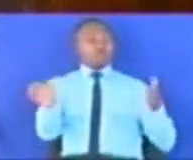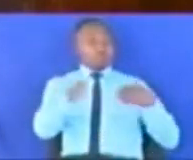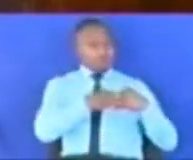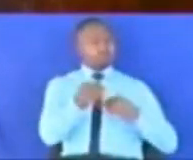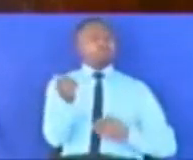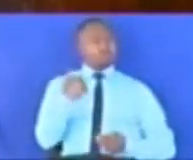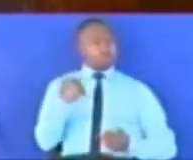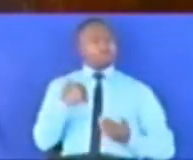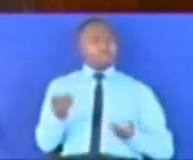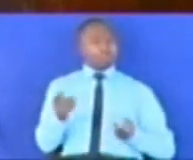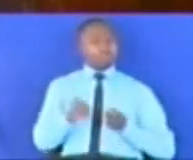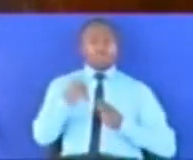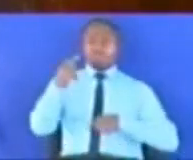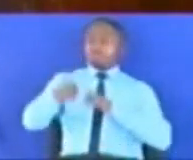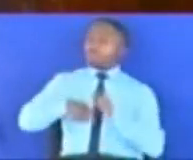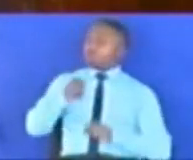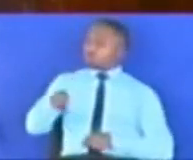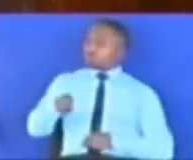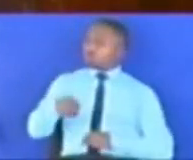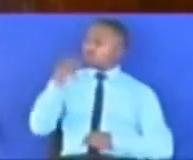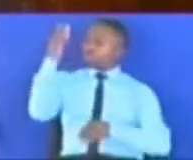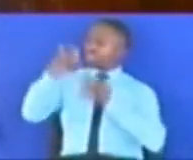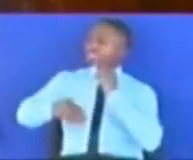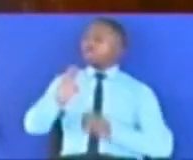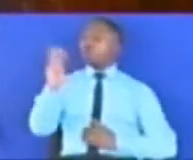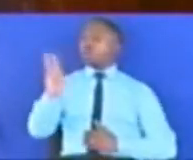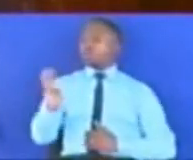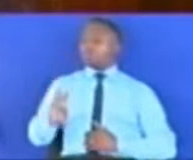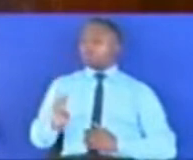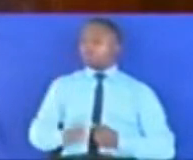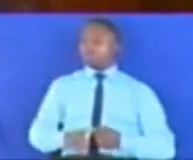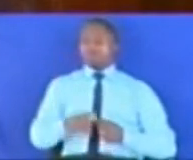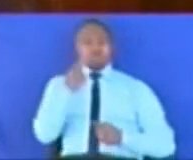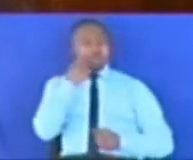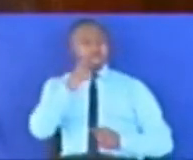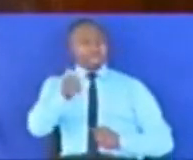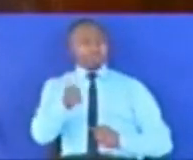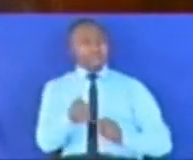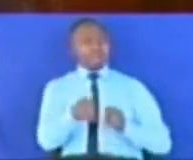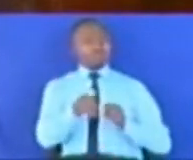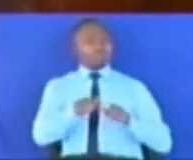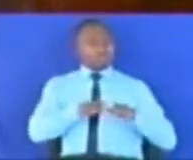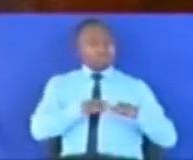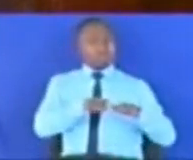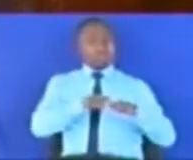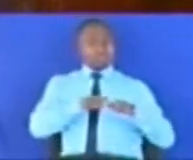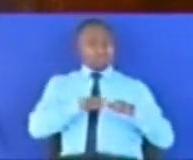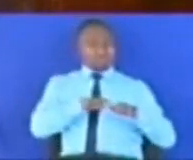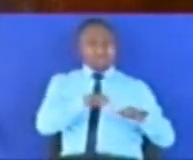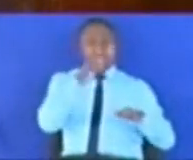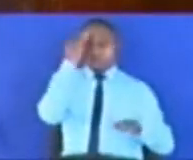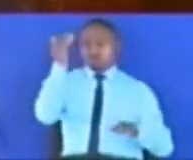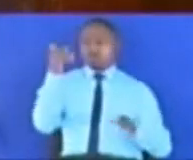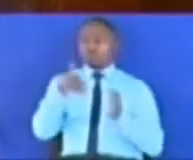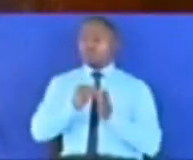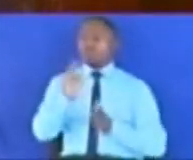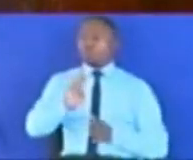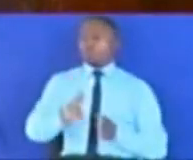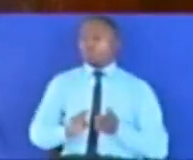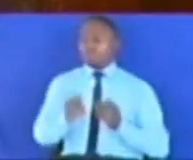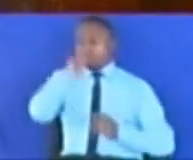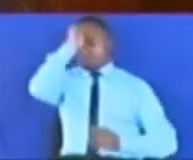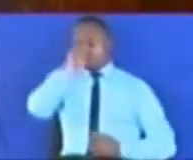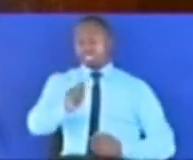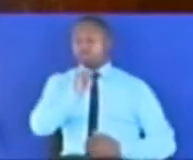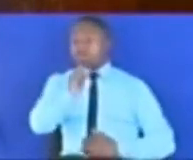utuambie mradi huu umeishia wapi? Unaonekana kusuasua, hatujui status yake. Na Mheshimiwa